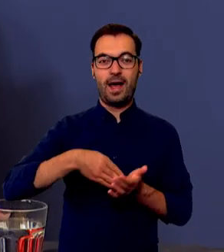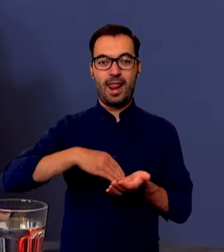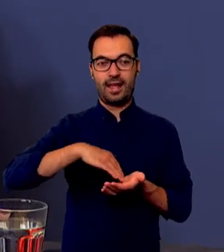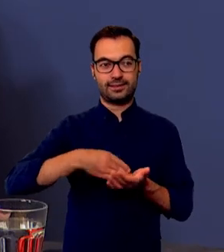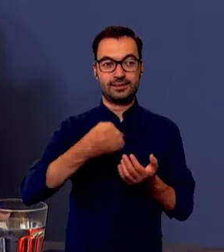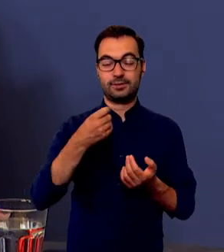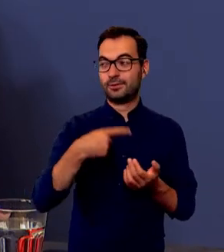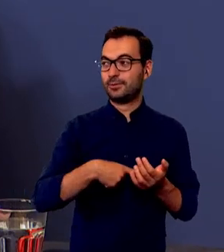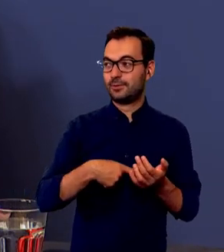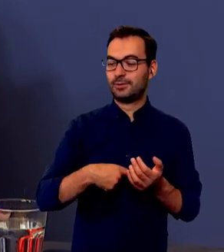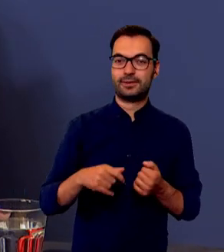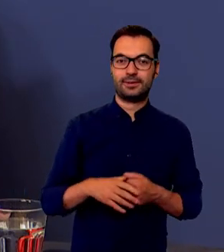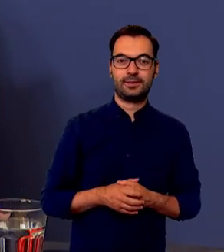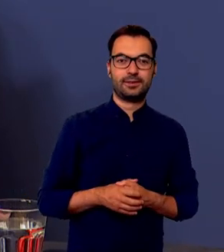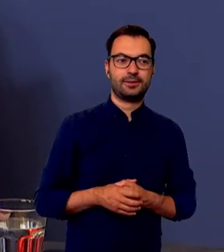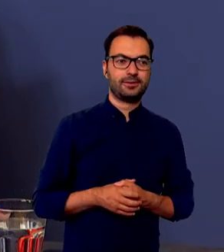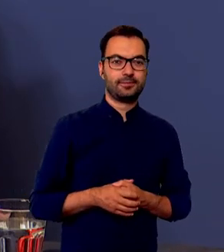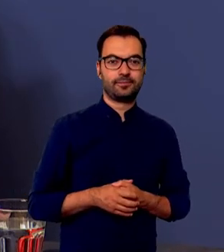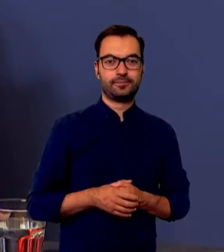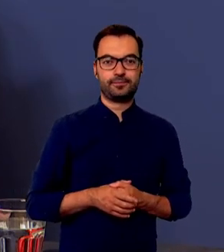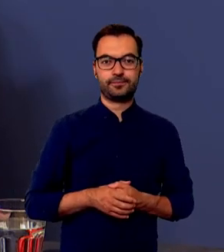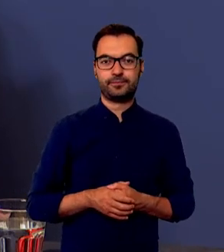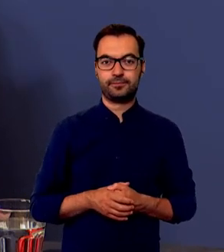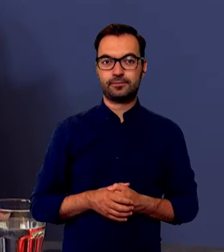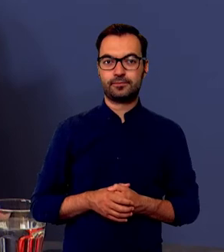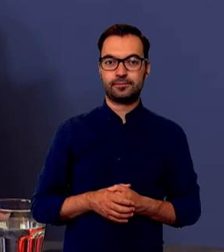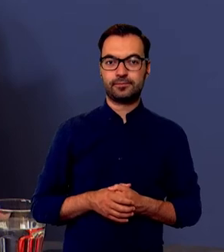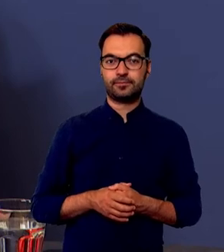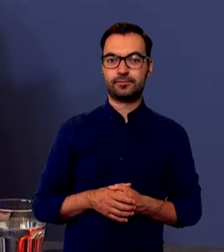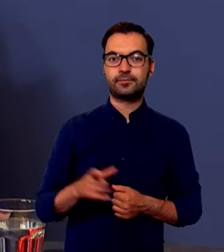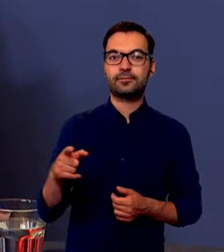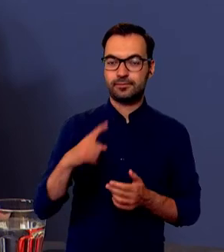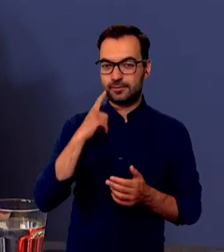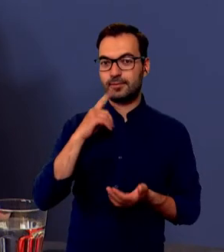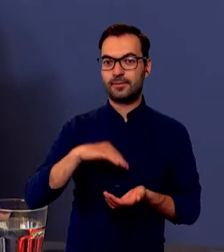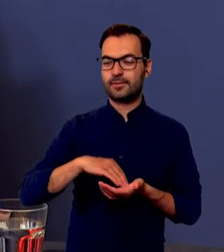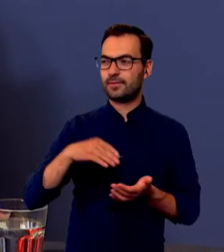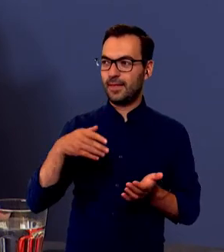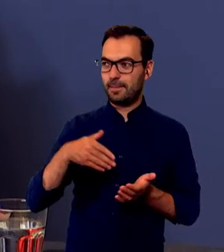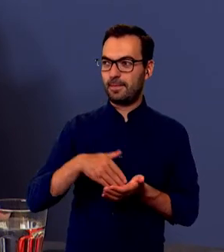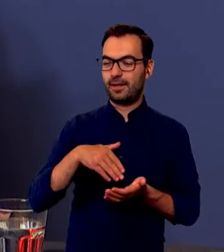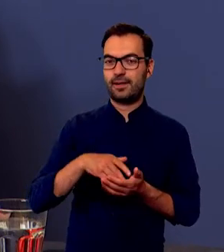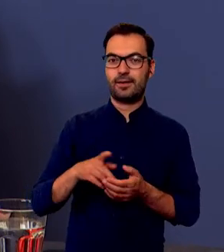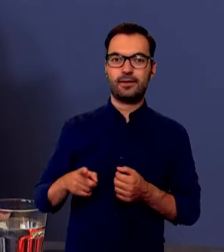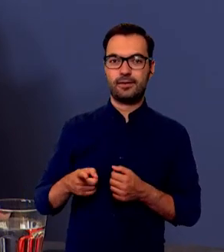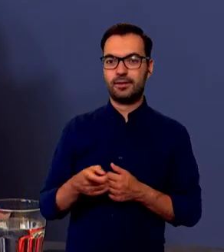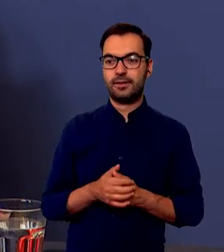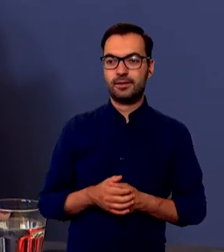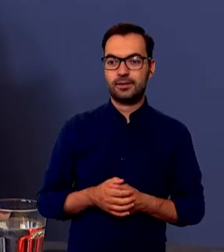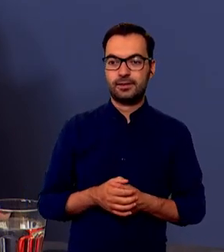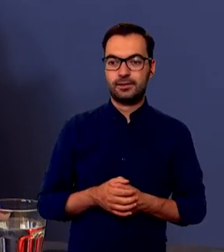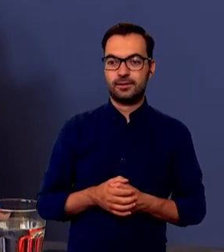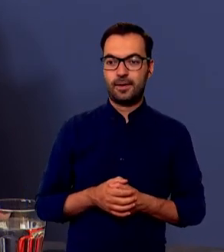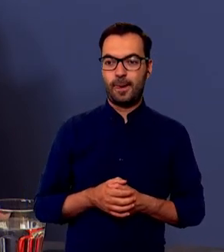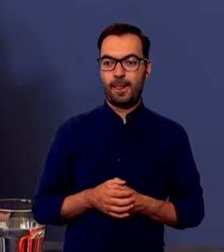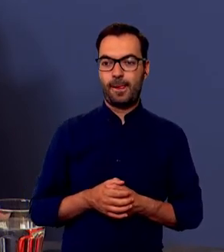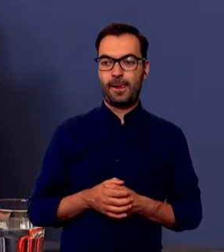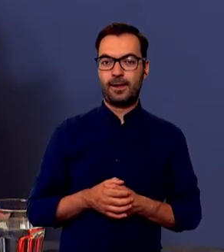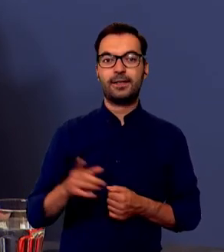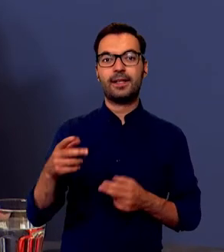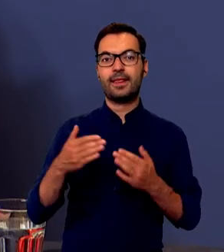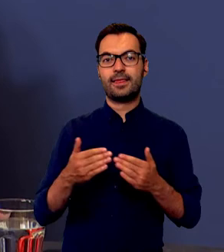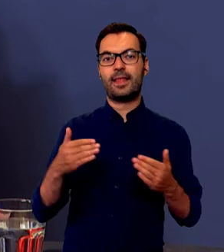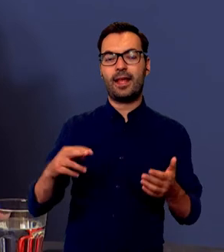baletnice możemy pokazać w ramach ilustracji. Baleriny. To są prima baleriny francuskie. Teatru